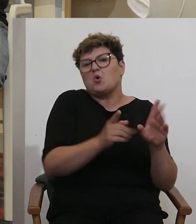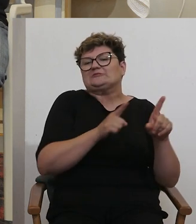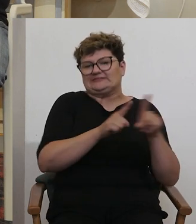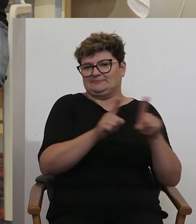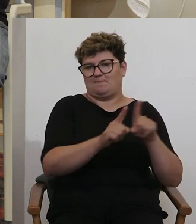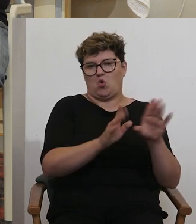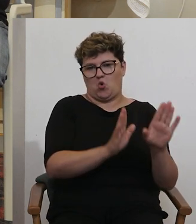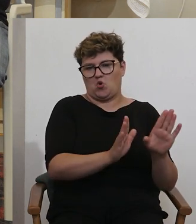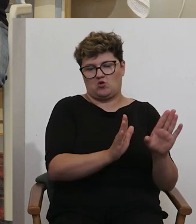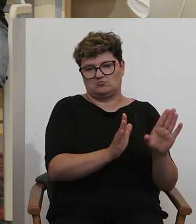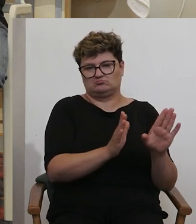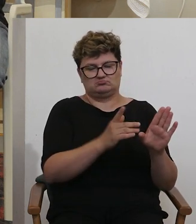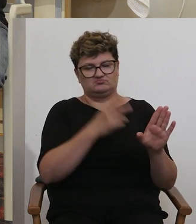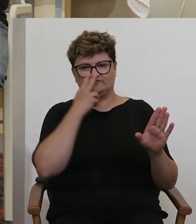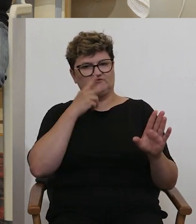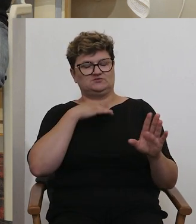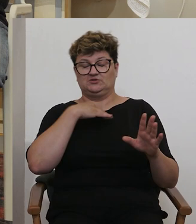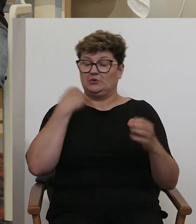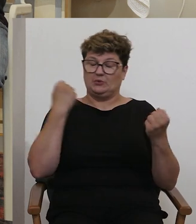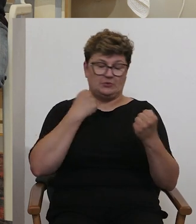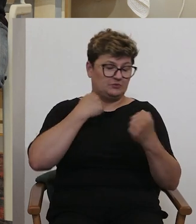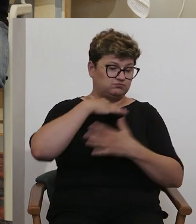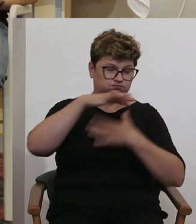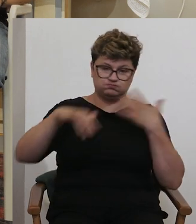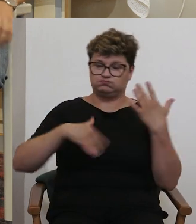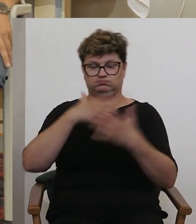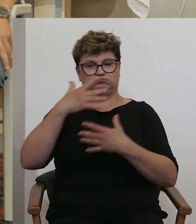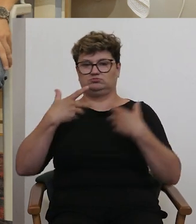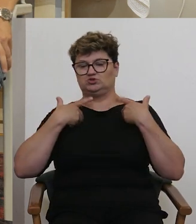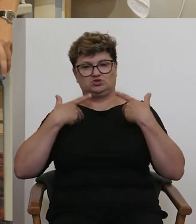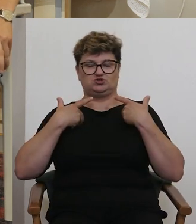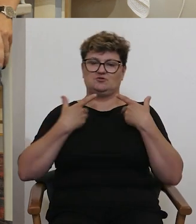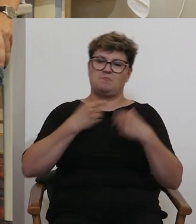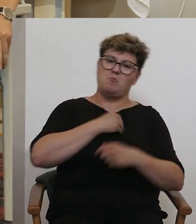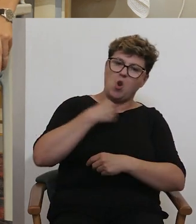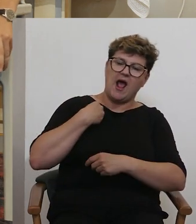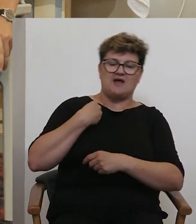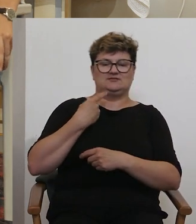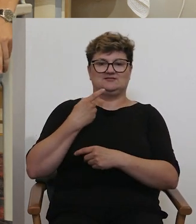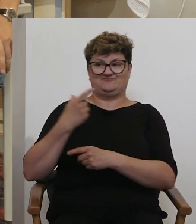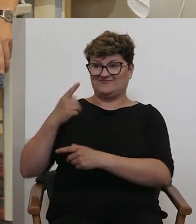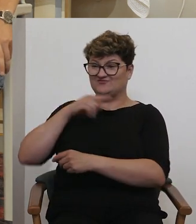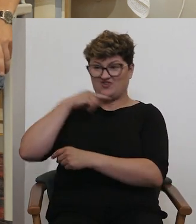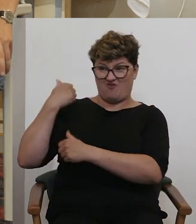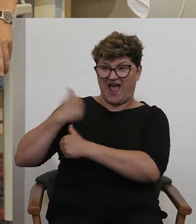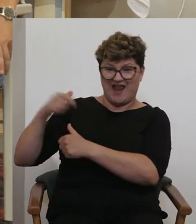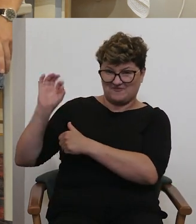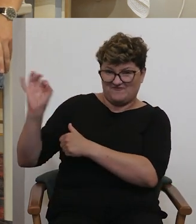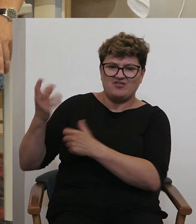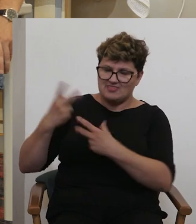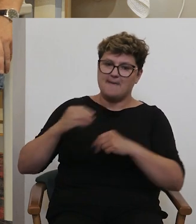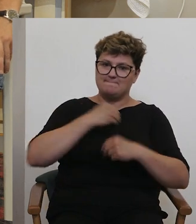symbolizuje pogmatwane losy Polaków, nie Armii Czerwonej, tylko właśnie Polaków, którzy